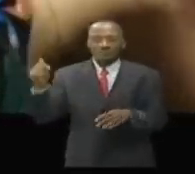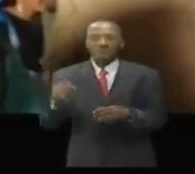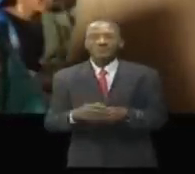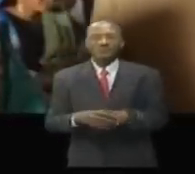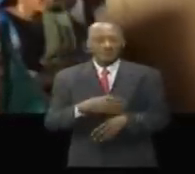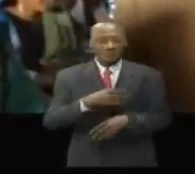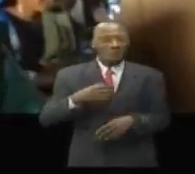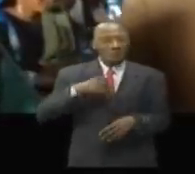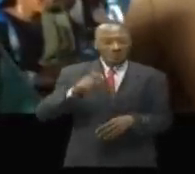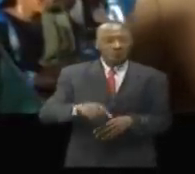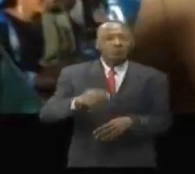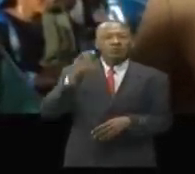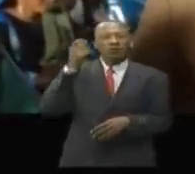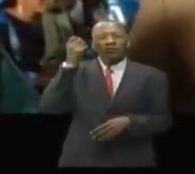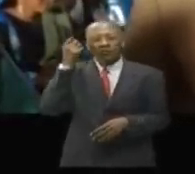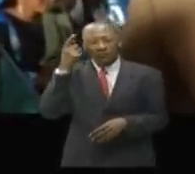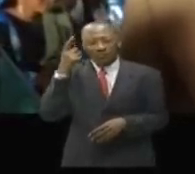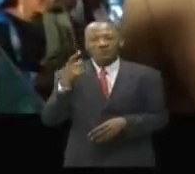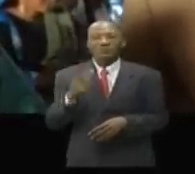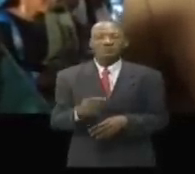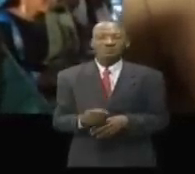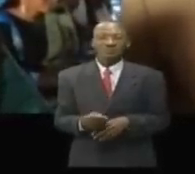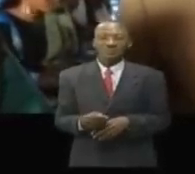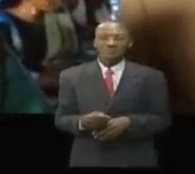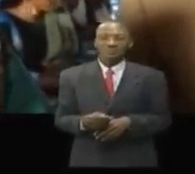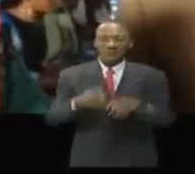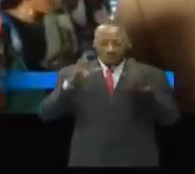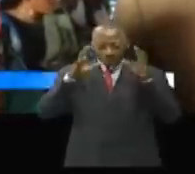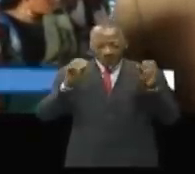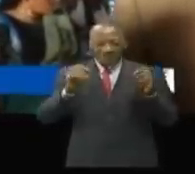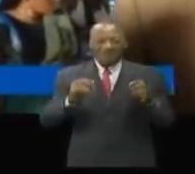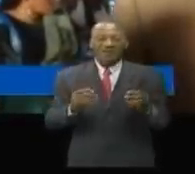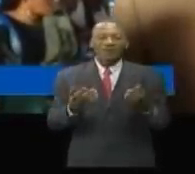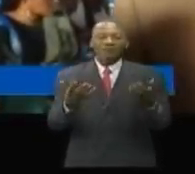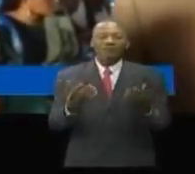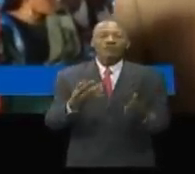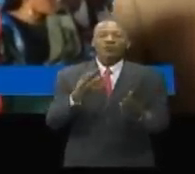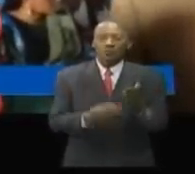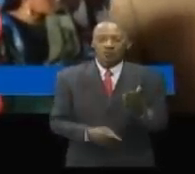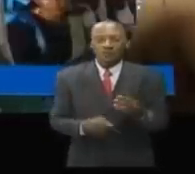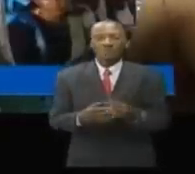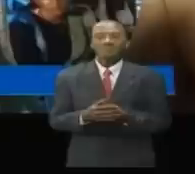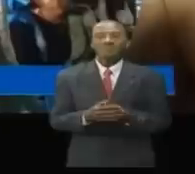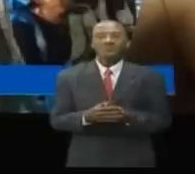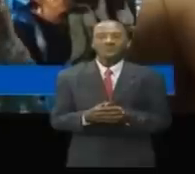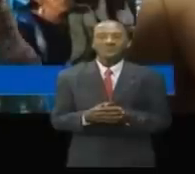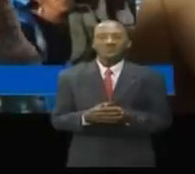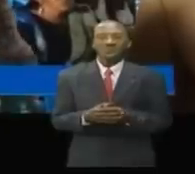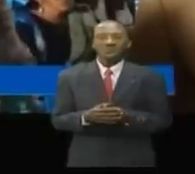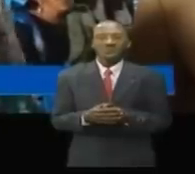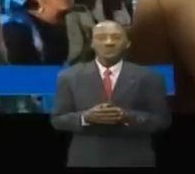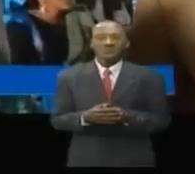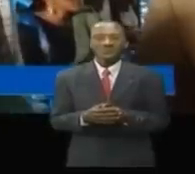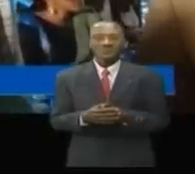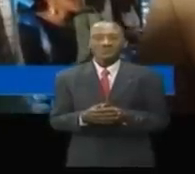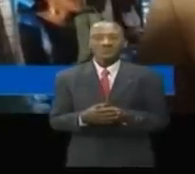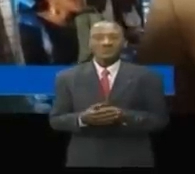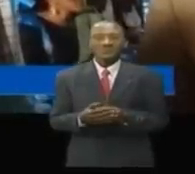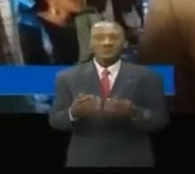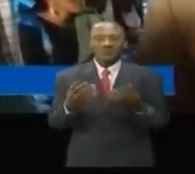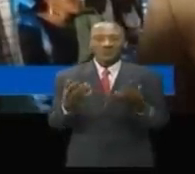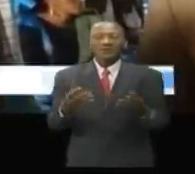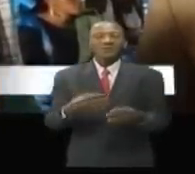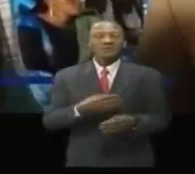comprendre que l'eau sur la bango, il faut battre la haut jalousement, qu'il ne les cède pas à n'importe qui. Notre Congo, nous devons les